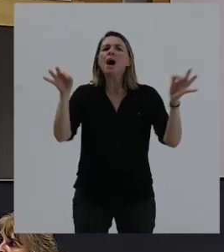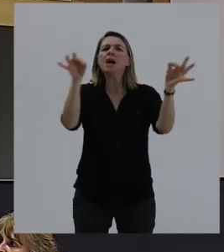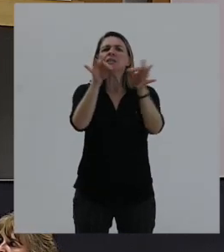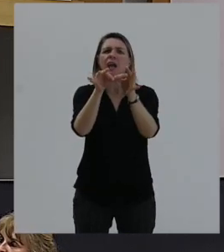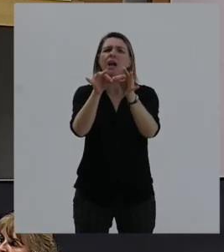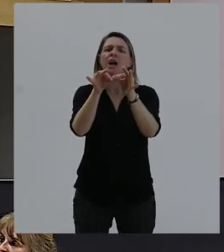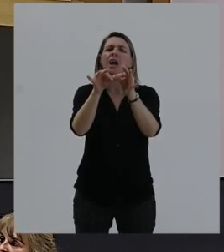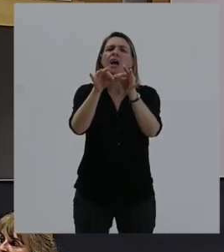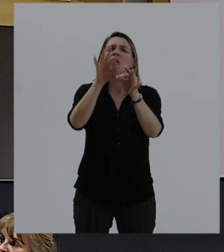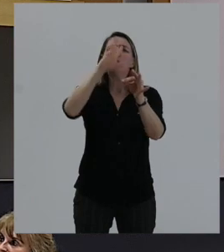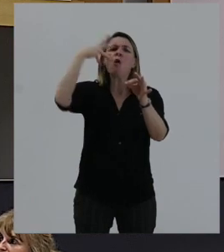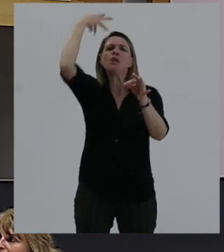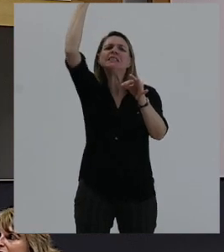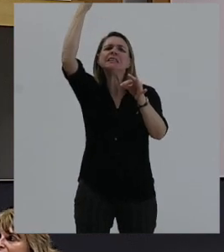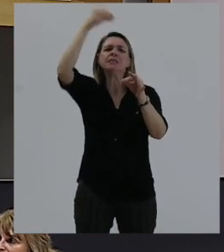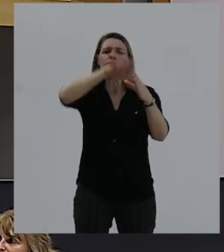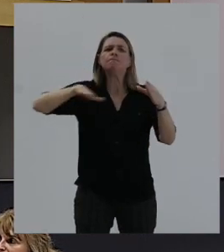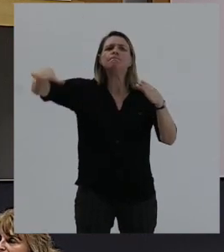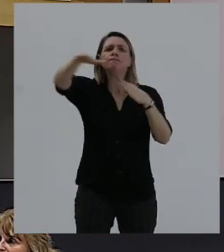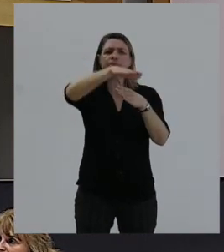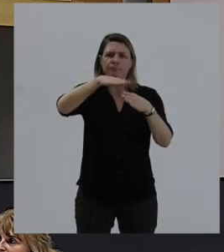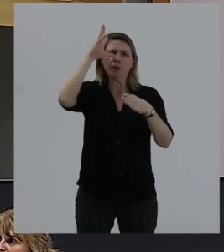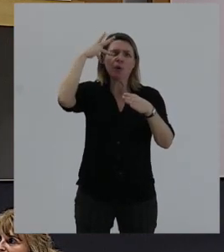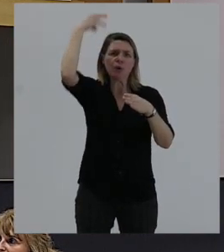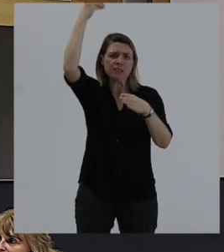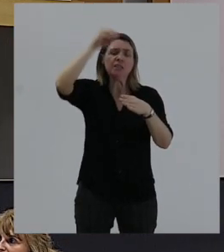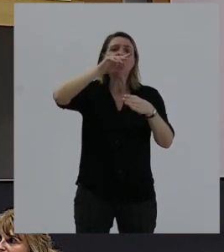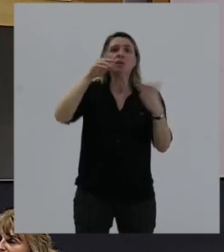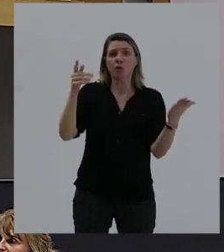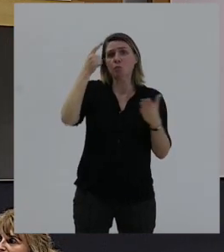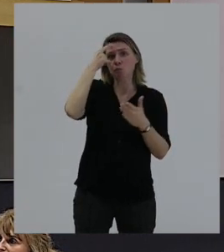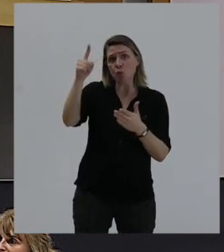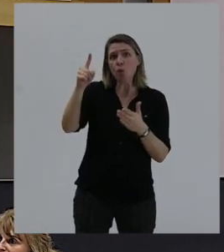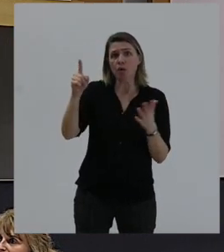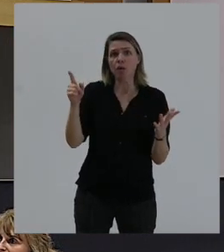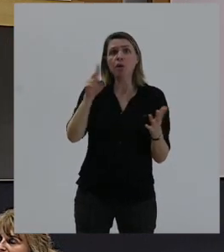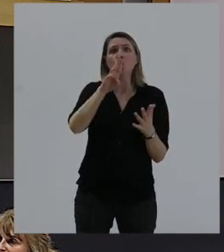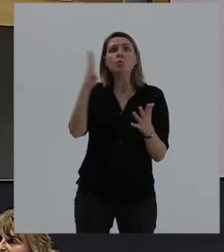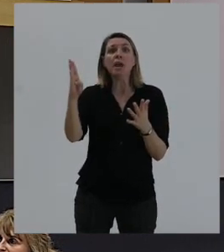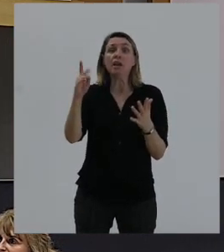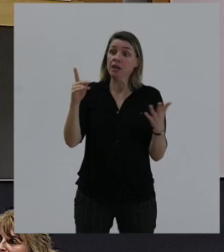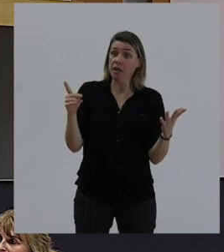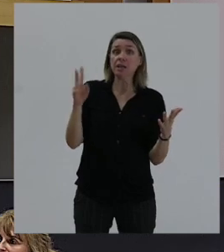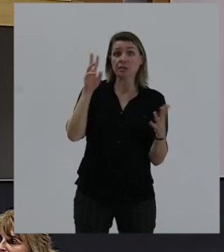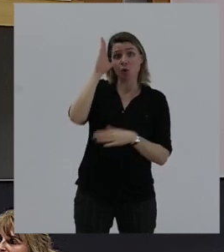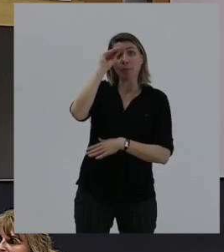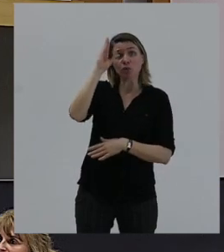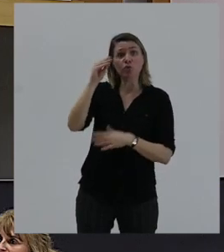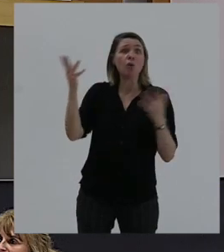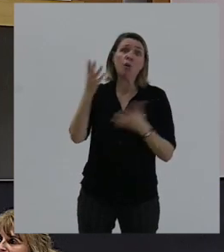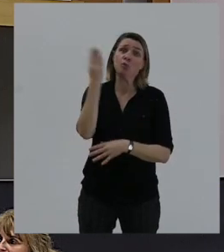l'esplanade des Antilles, sur une voire deux parcelles appartenant à l'UB, parce que c'est de ça, évidemment, que les étudiants ont